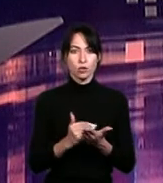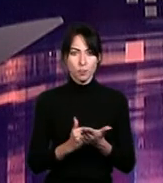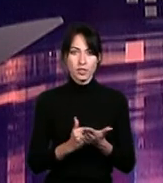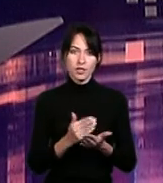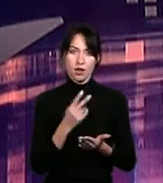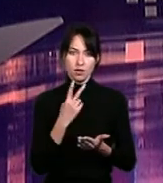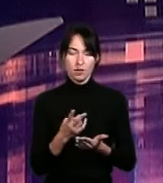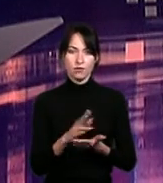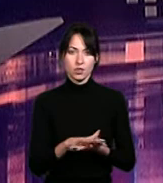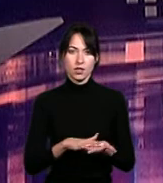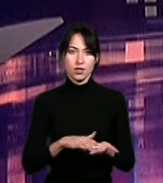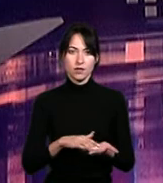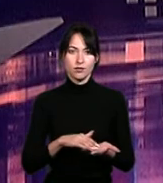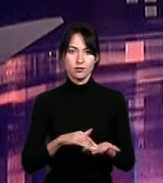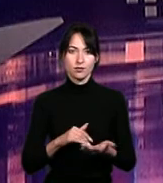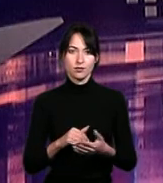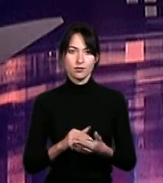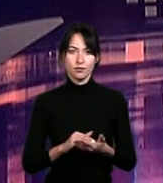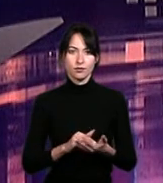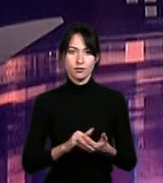Софія Цвіткова продовжить.